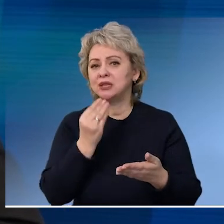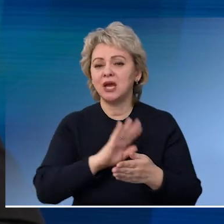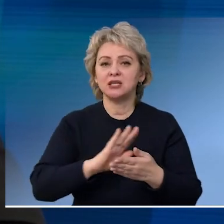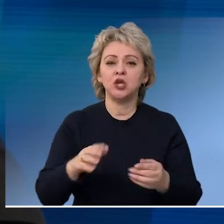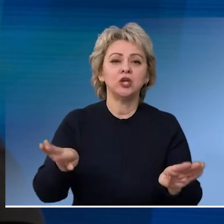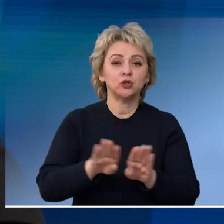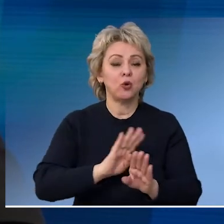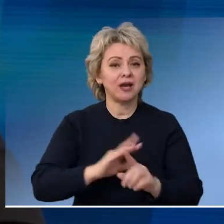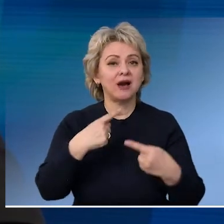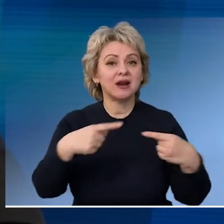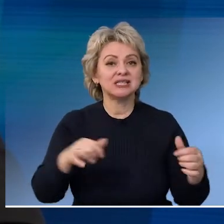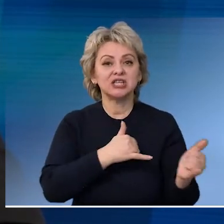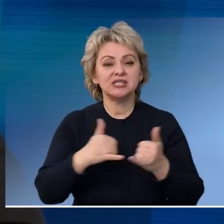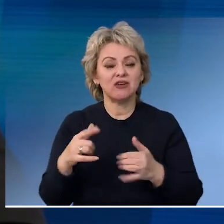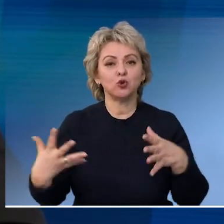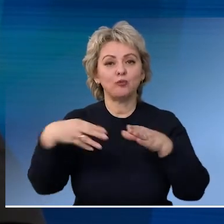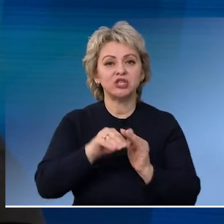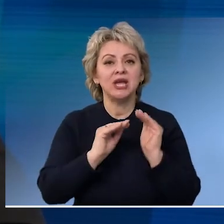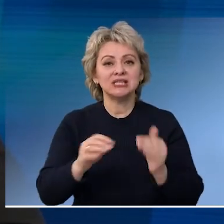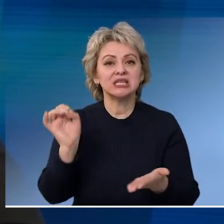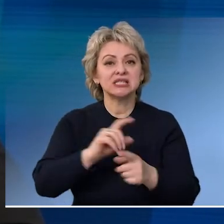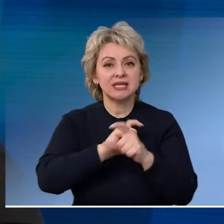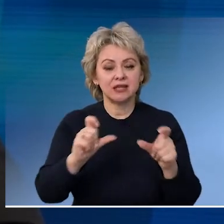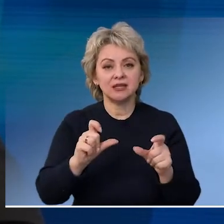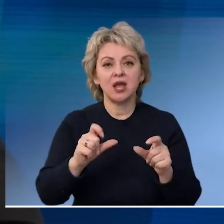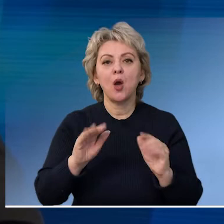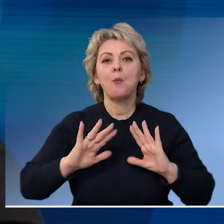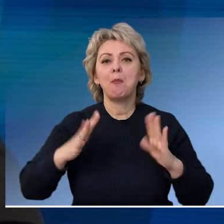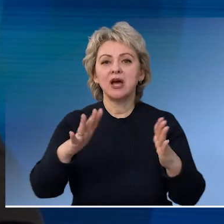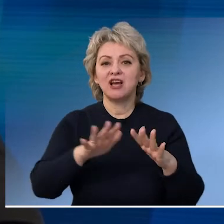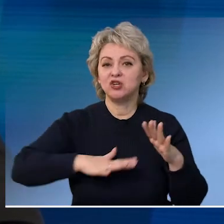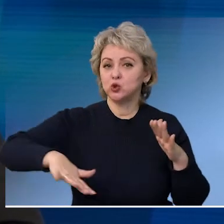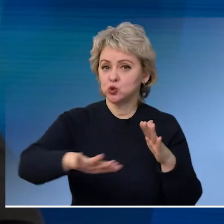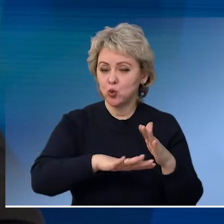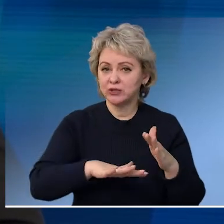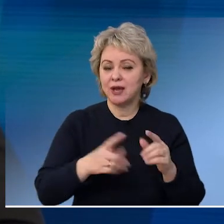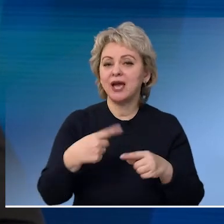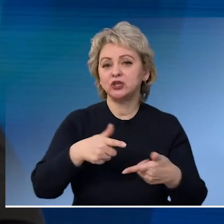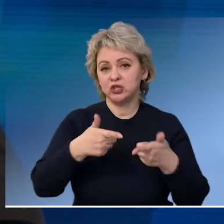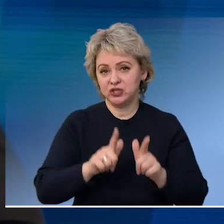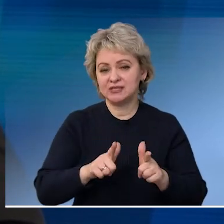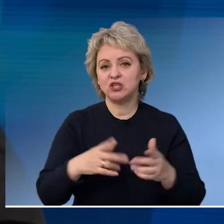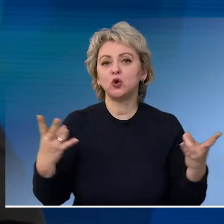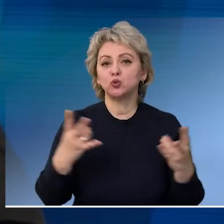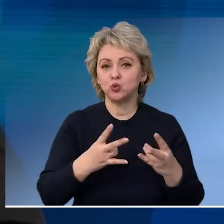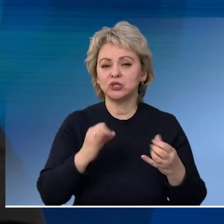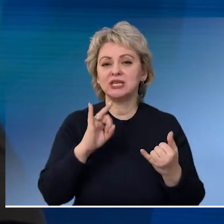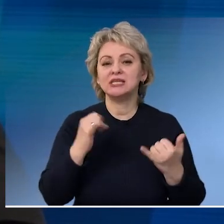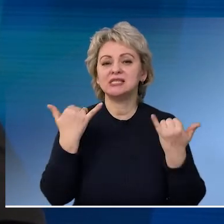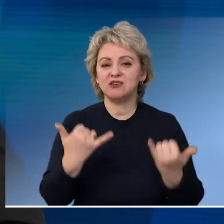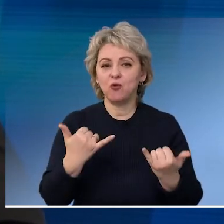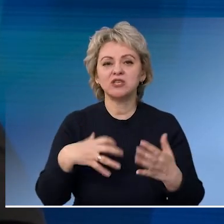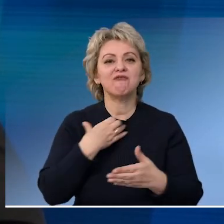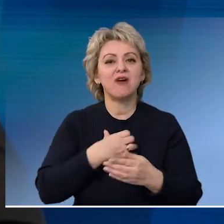так и непродовольственной группы, и разных сервисов, в том числе детские центры, парковые зоны, то есть это действительно востребовано,